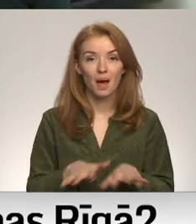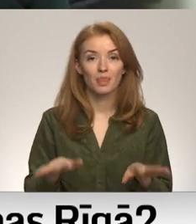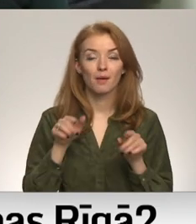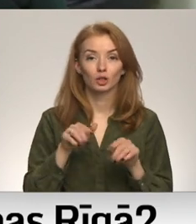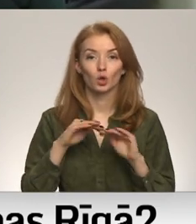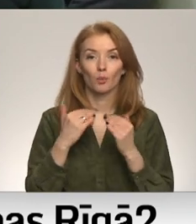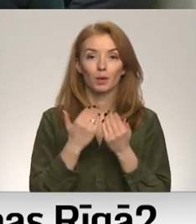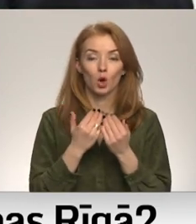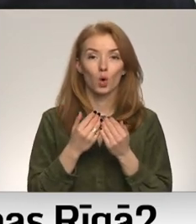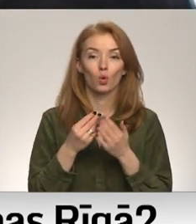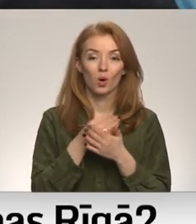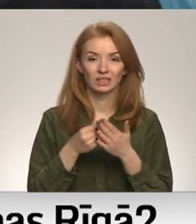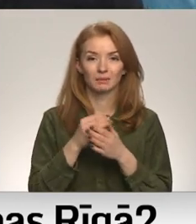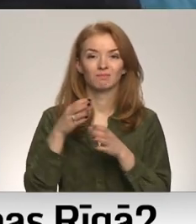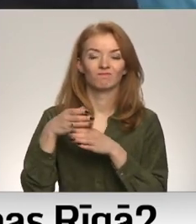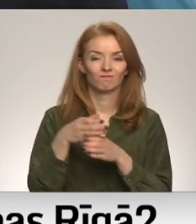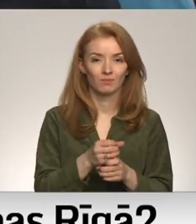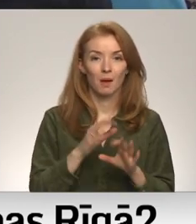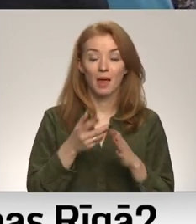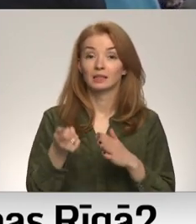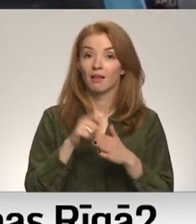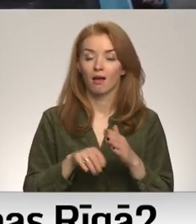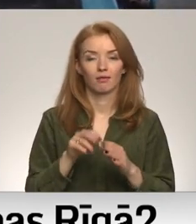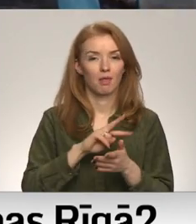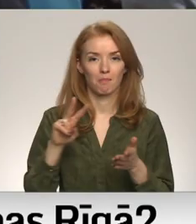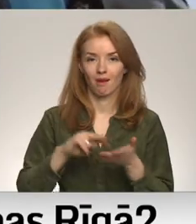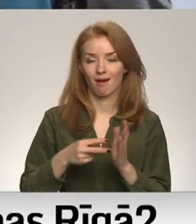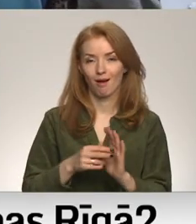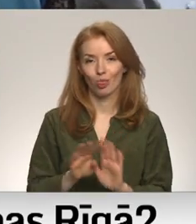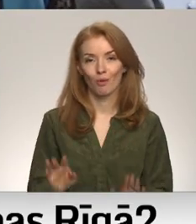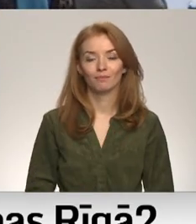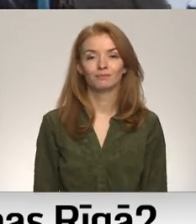lomu mazinājusi, bet slēgtos plānots nav. Dīnieģim Ļenav, Tenis Bikovskis, RTV.